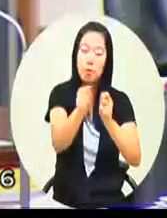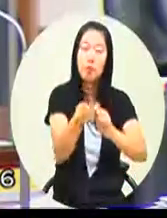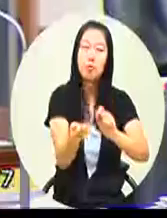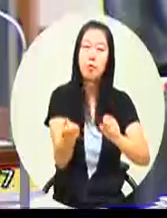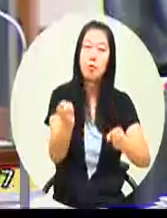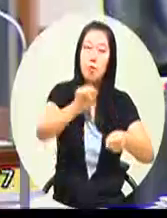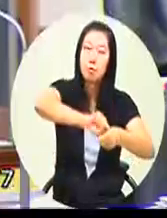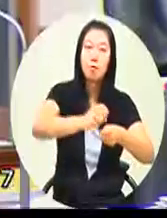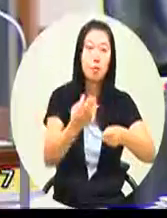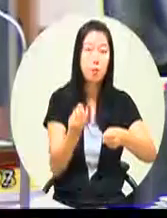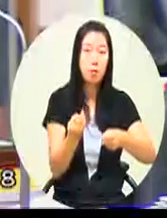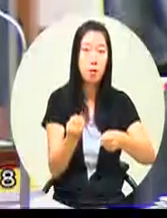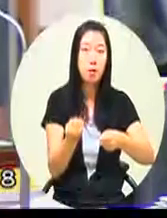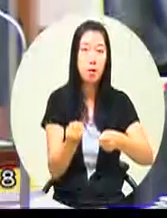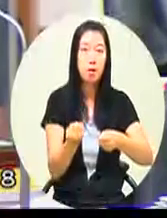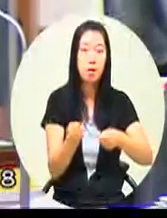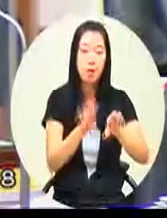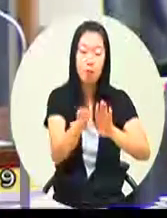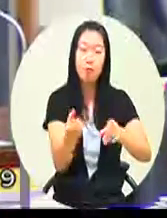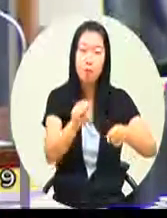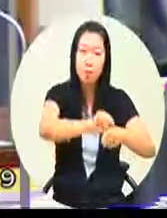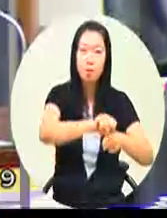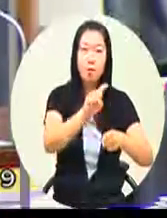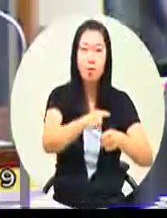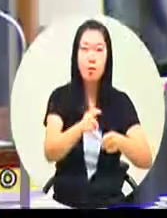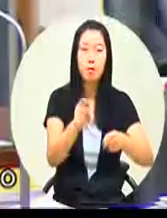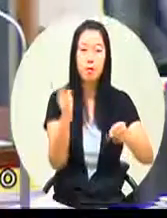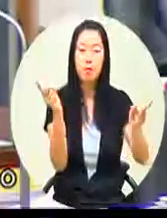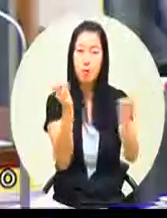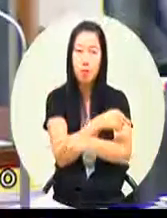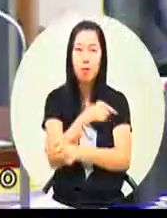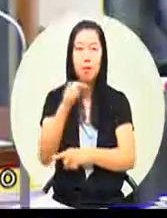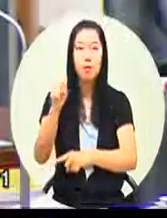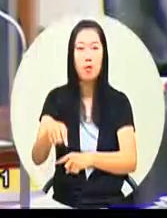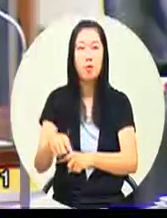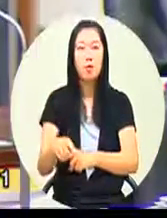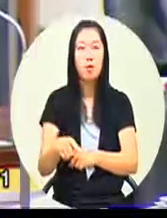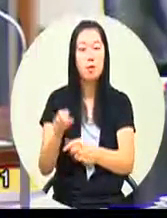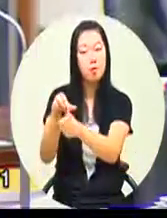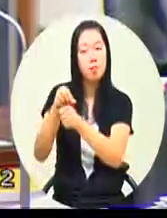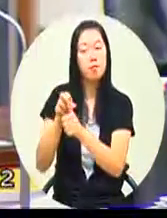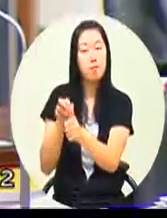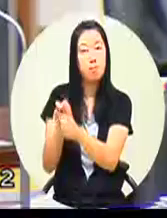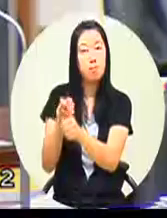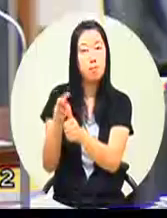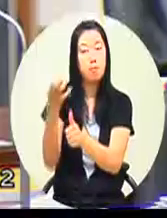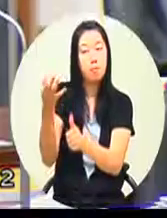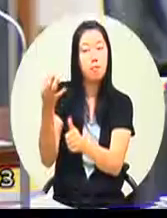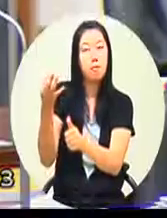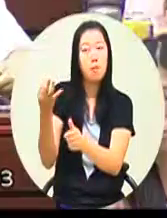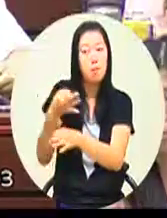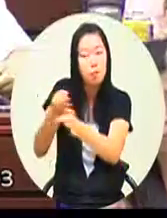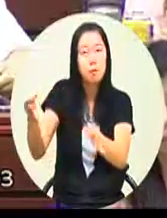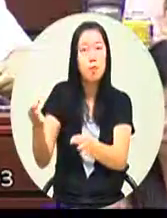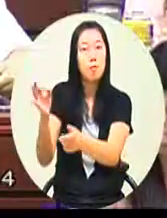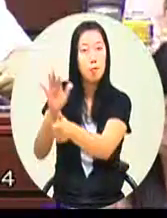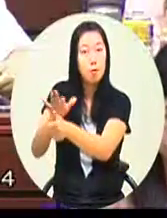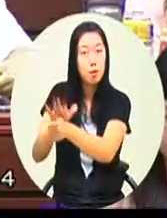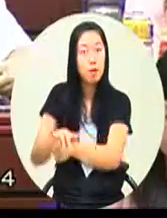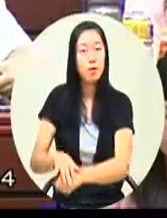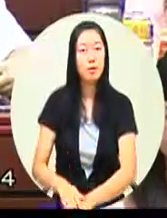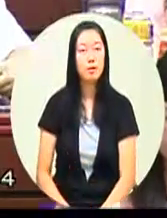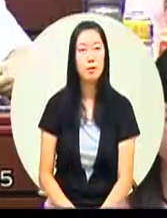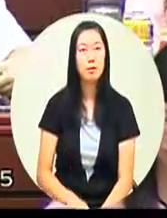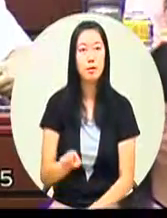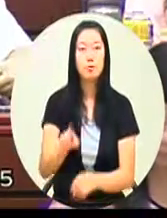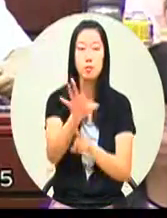然后把这加税的部分来奖励这些认养的人 这宠物税的部分跟议员报告，宠物税部分农